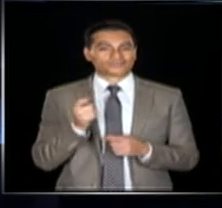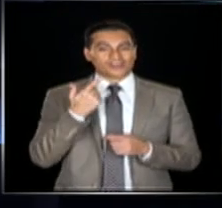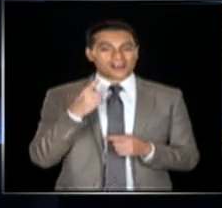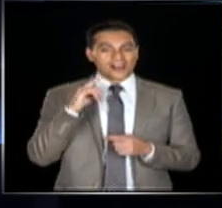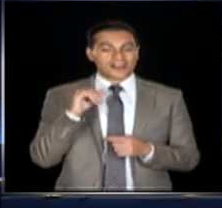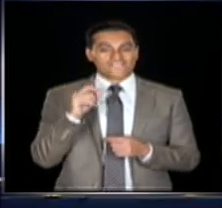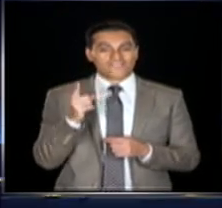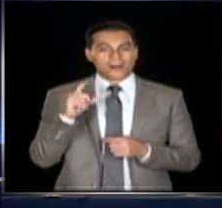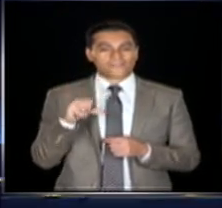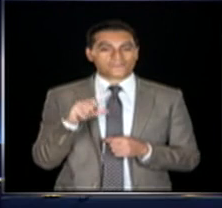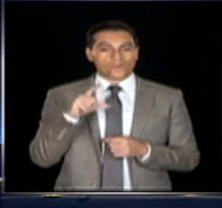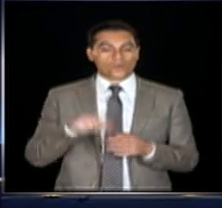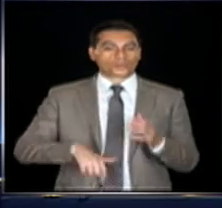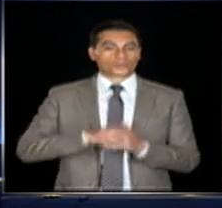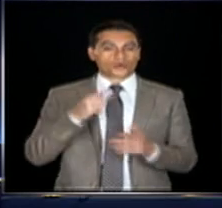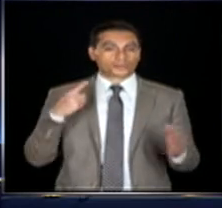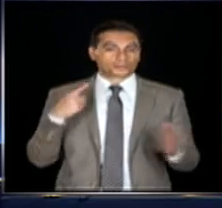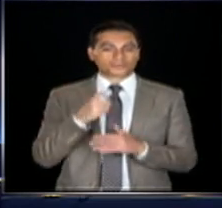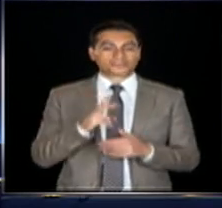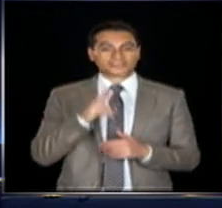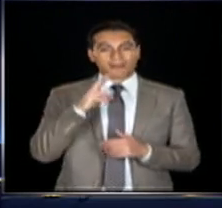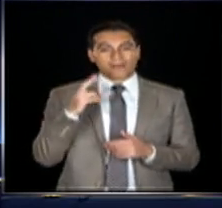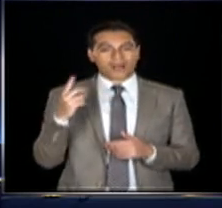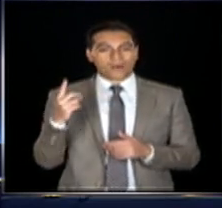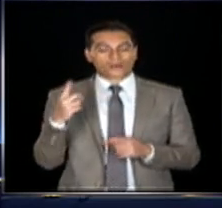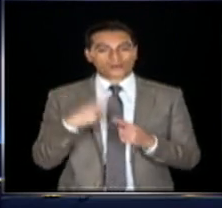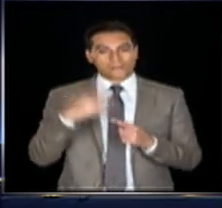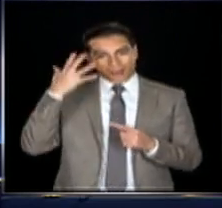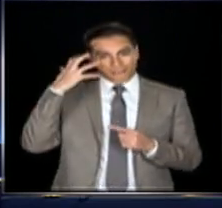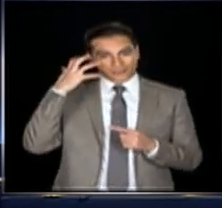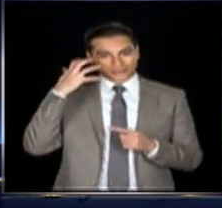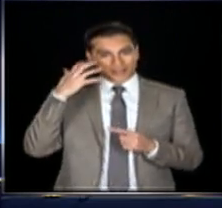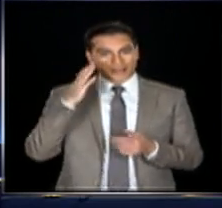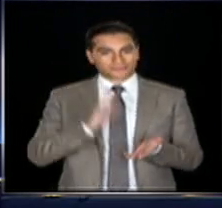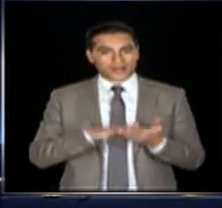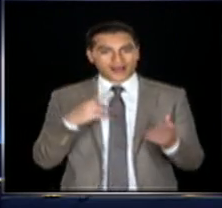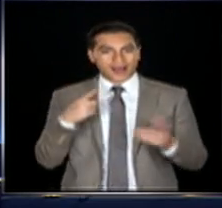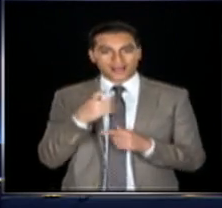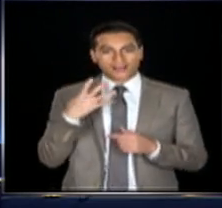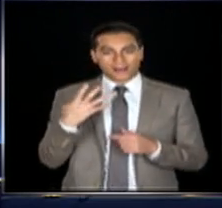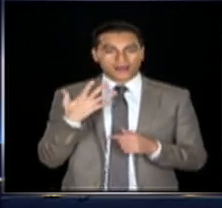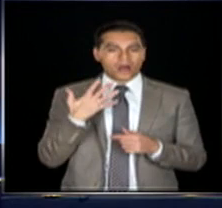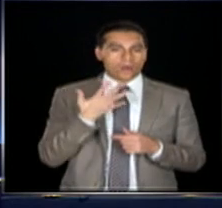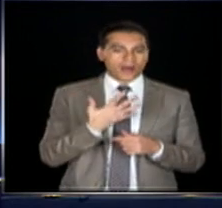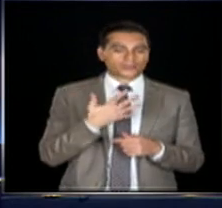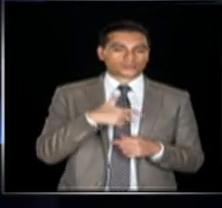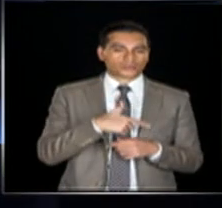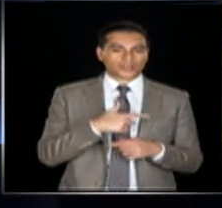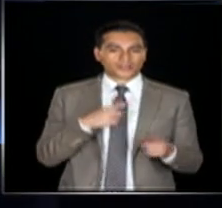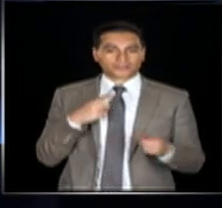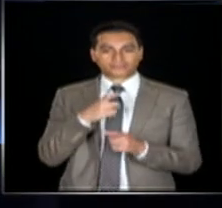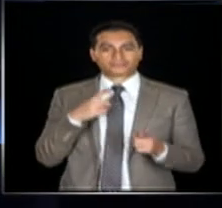ليفربول كسبت رينجرز 7-1 ومحمد صلاح سجل الرابع والخامس